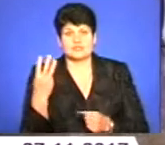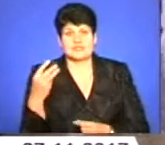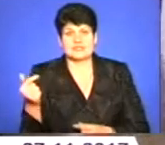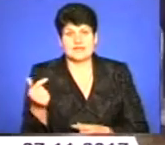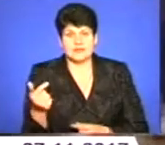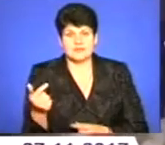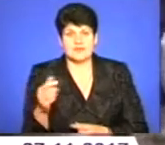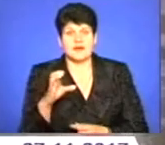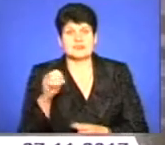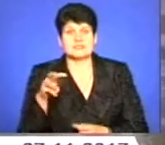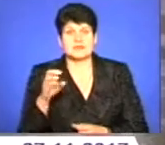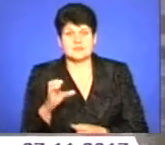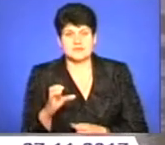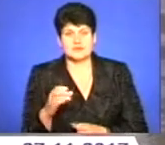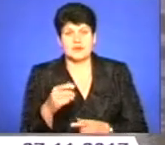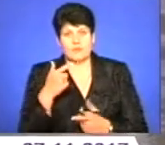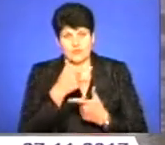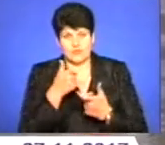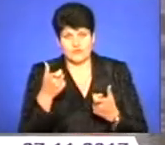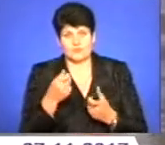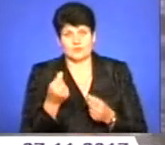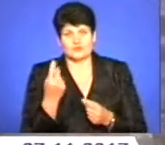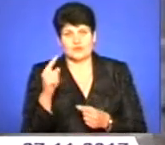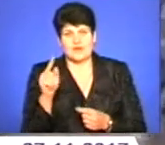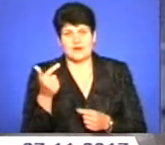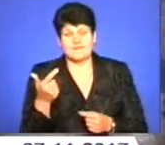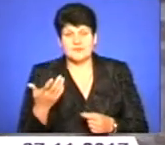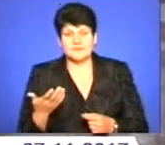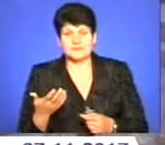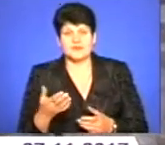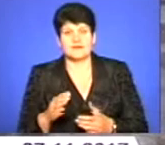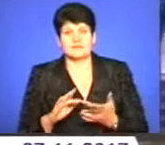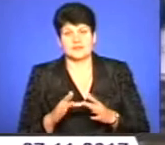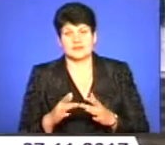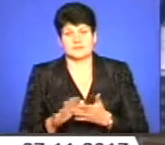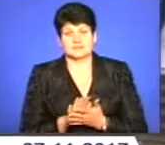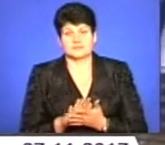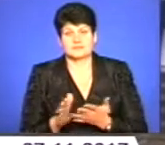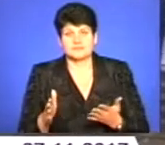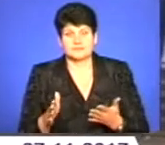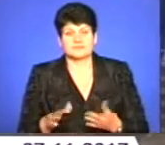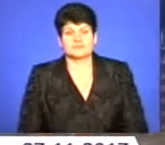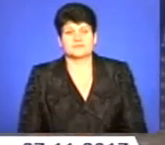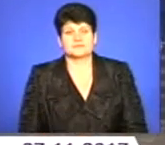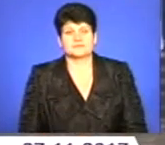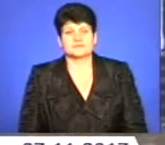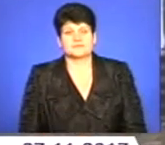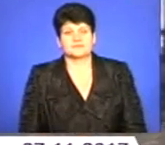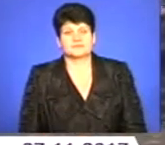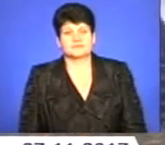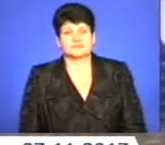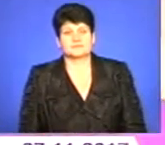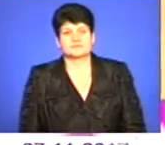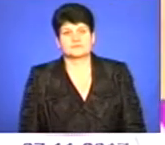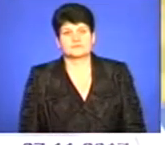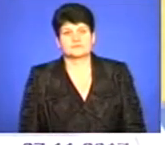тоді як смс-повідомлення коштує менше 1 гривні, а у соцмережах вони безкоштовні. Соломія Струс, Оксана Галіяш, Вісті